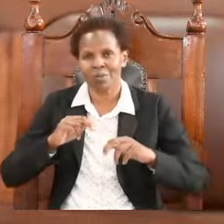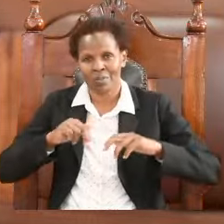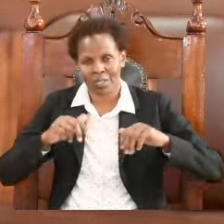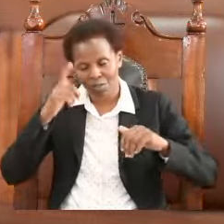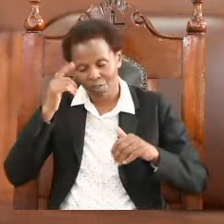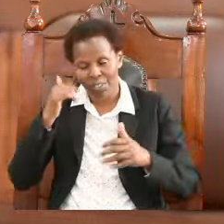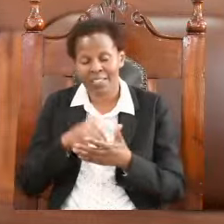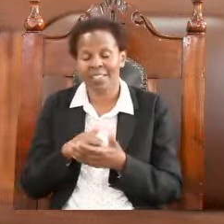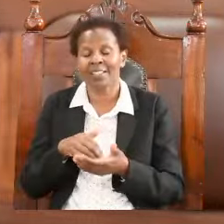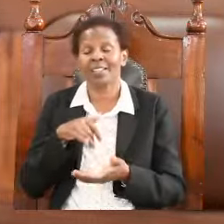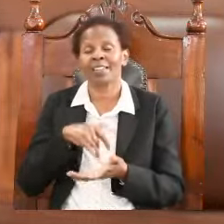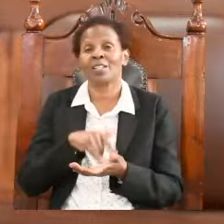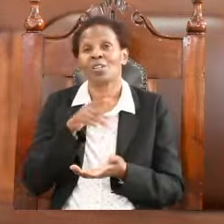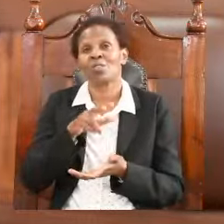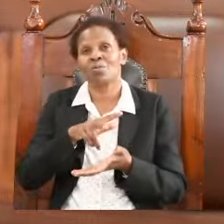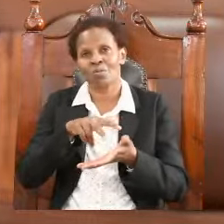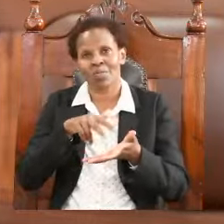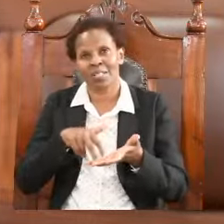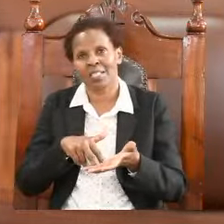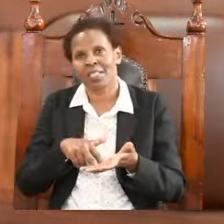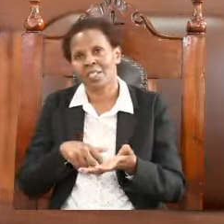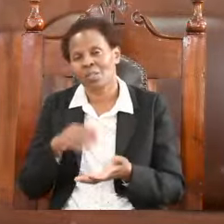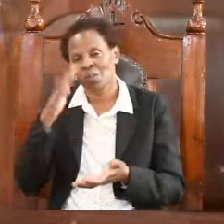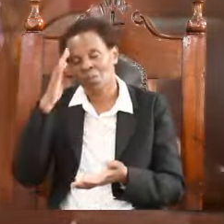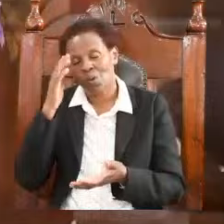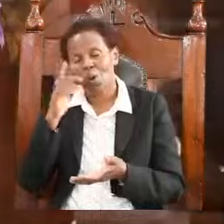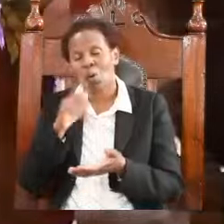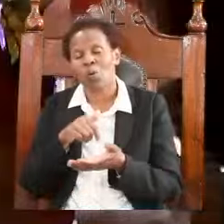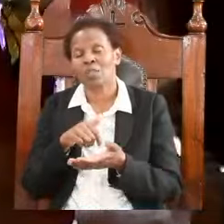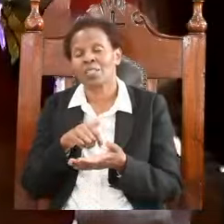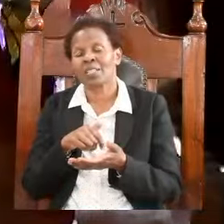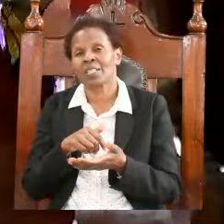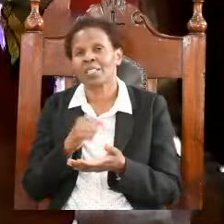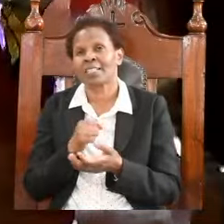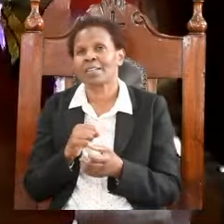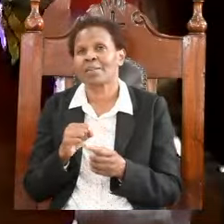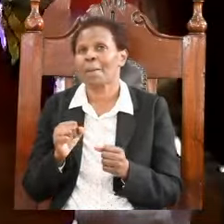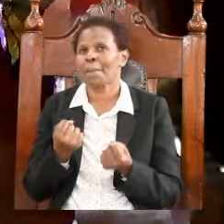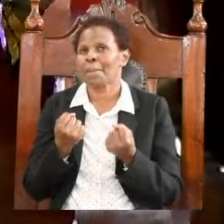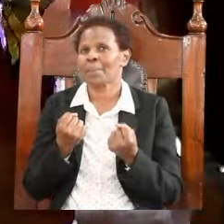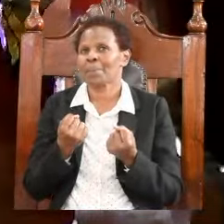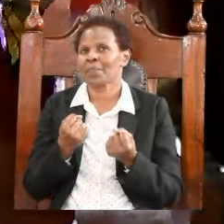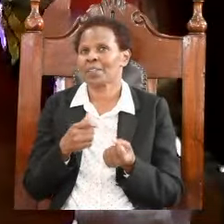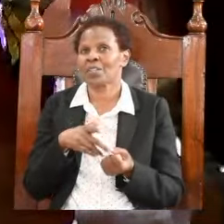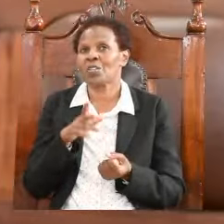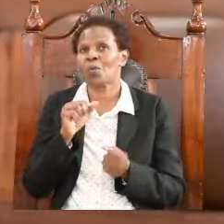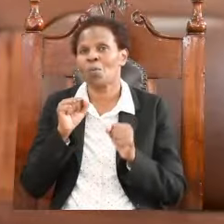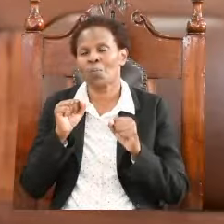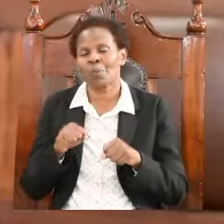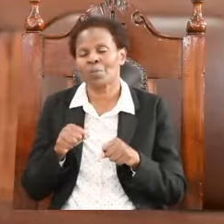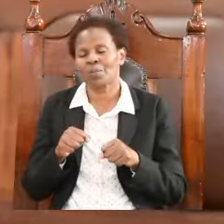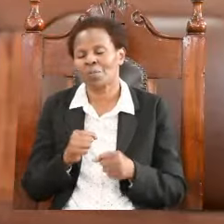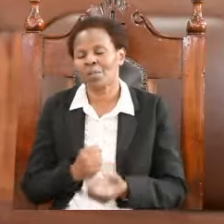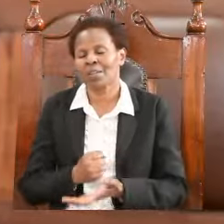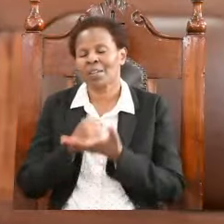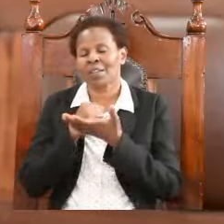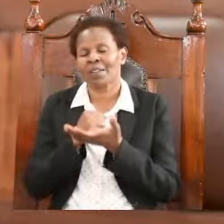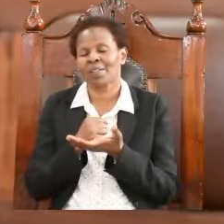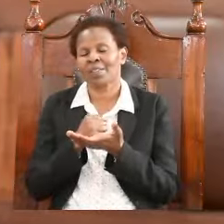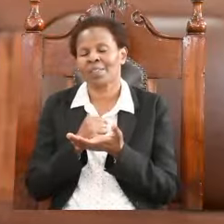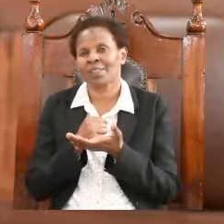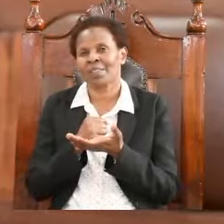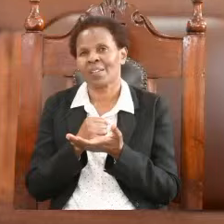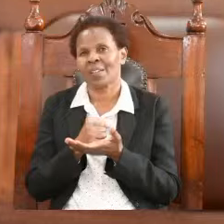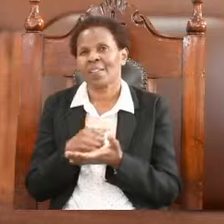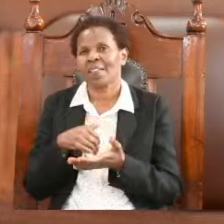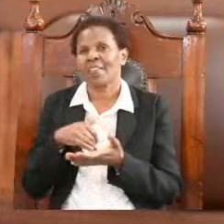uthome nigetha wone irauga atia nigetha undu ucio kwendaga gwikirwo uteithike hindi iyo ibuku riu constitution iyo